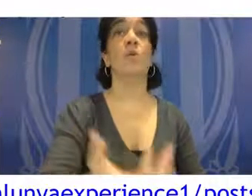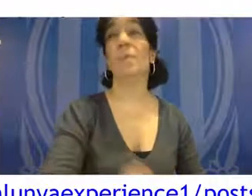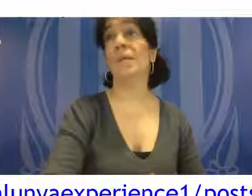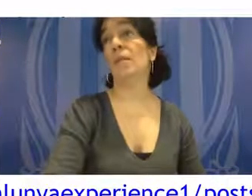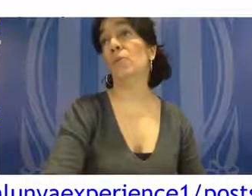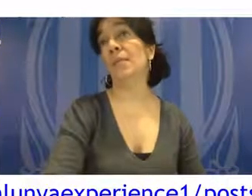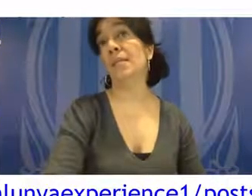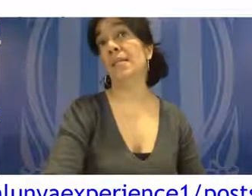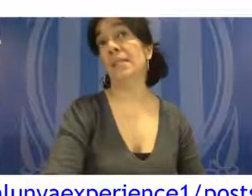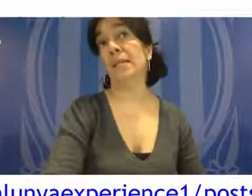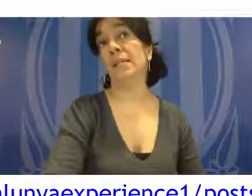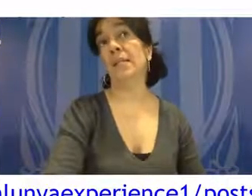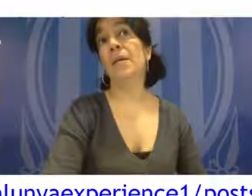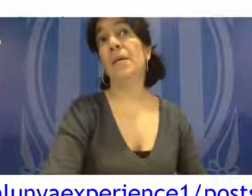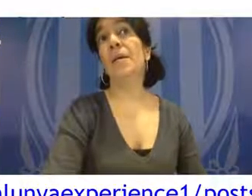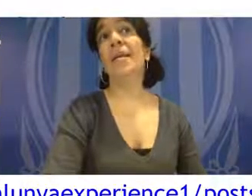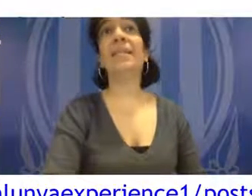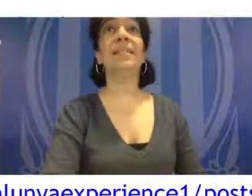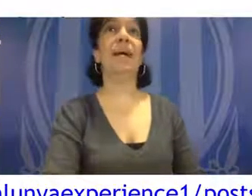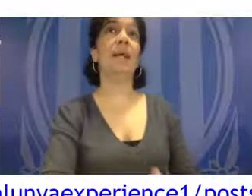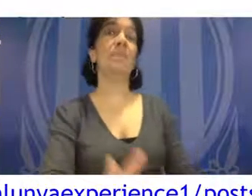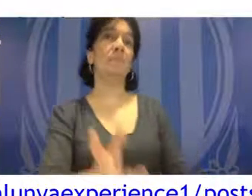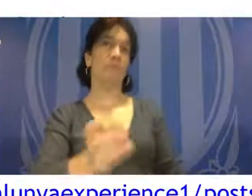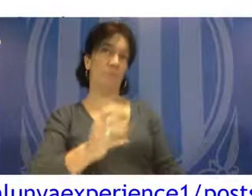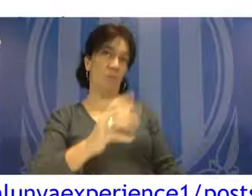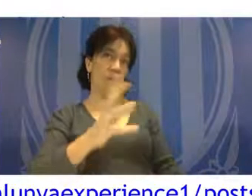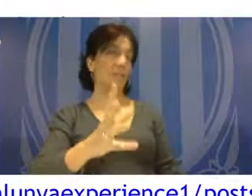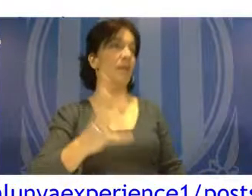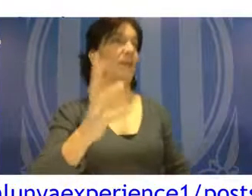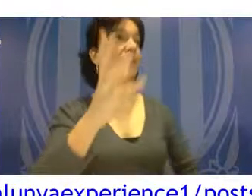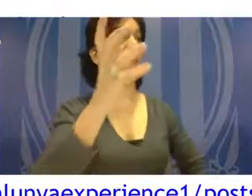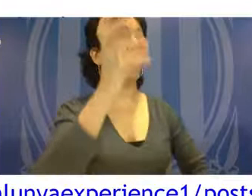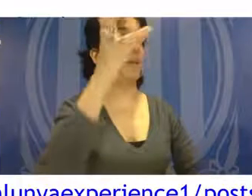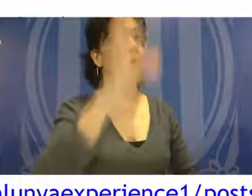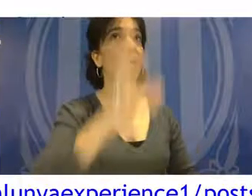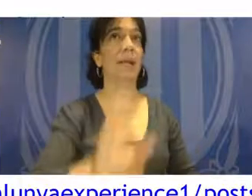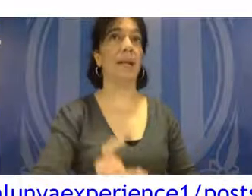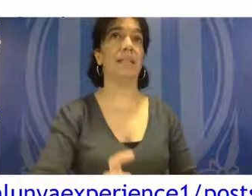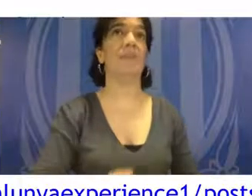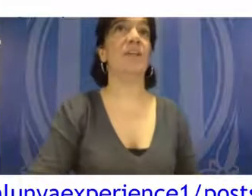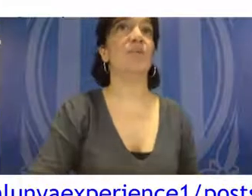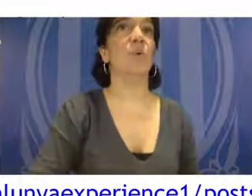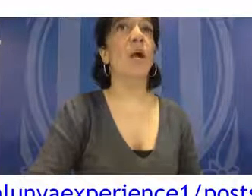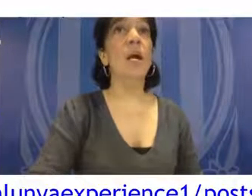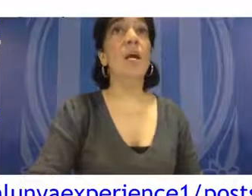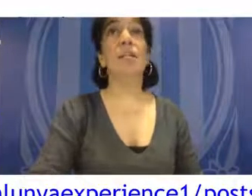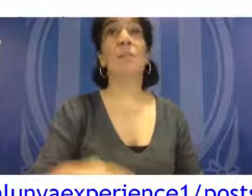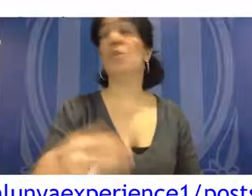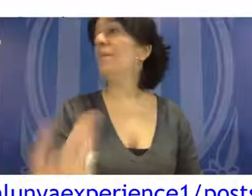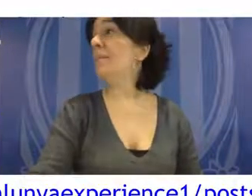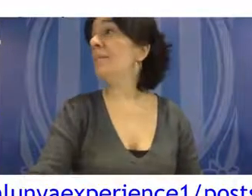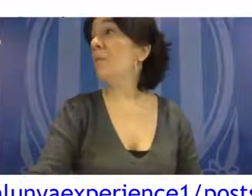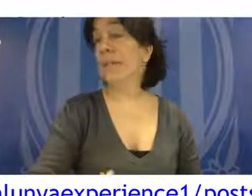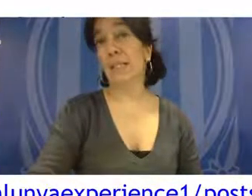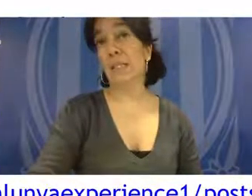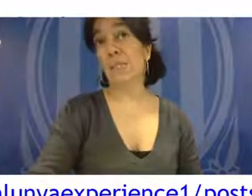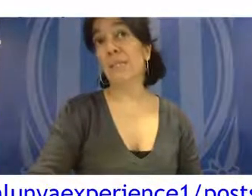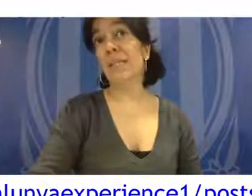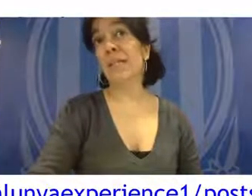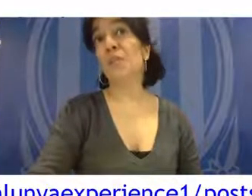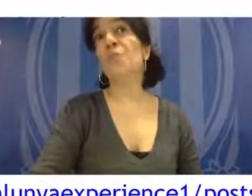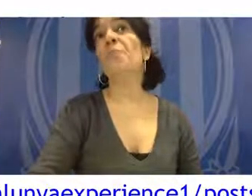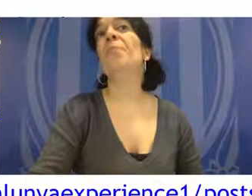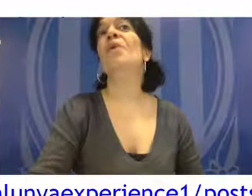de 9.000 tuits llançats. Instagram, una mica el mateix que comentava en el cas de Facebook. Disposem de més de